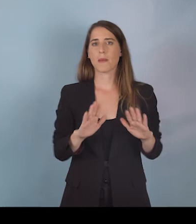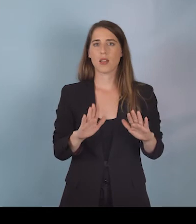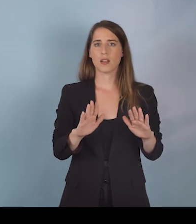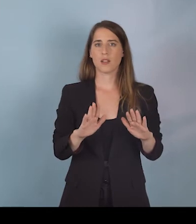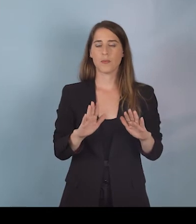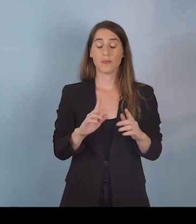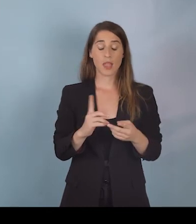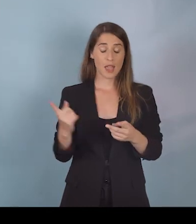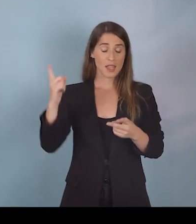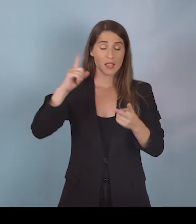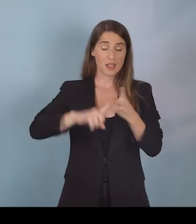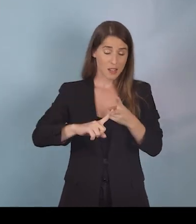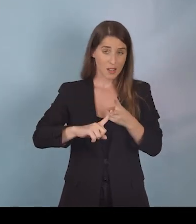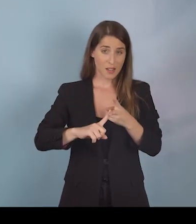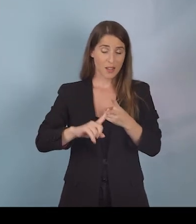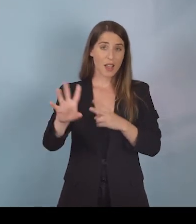δεν υπάρχει καν διαδικασία.